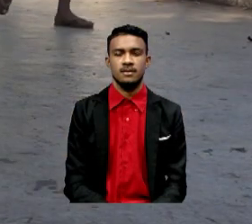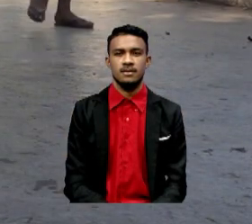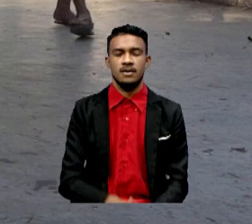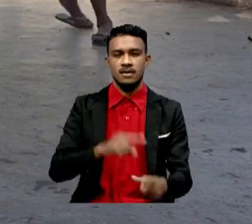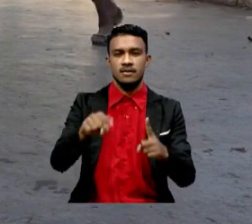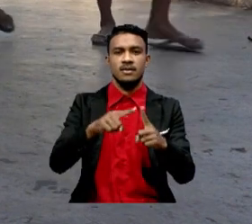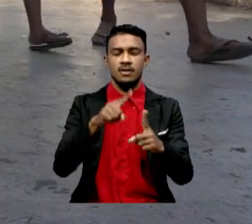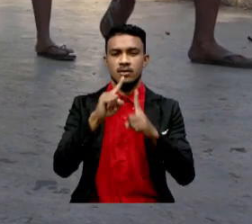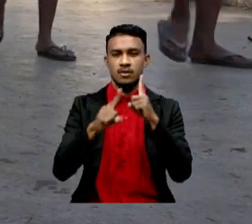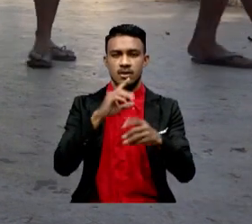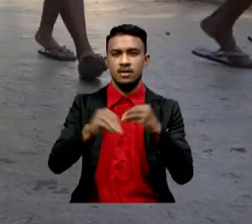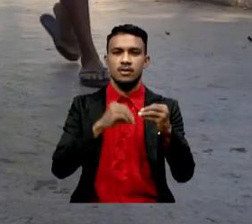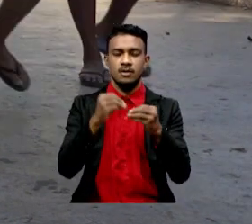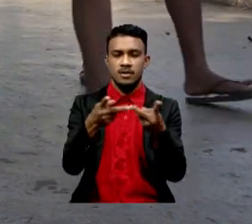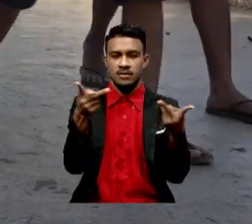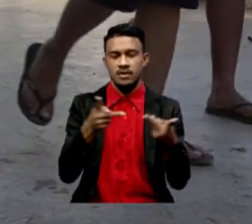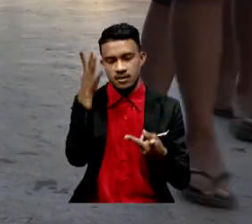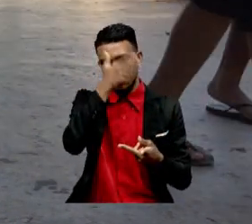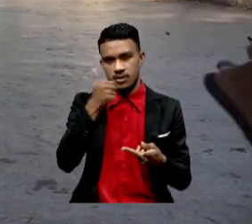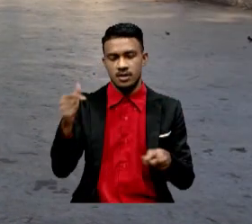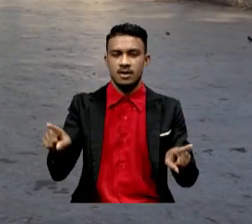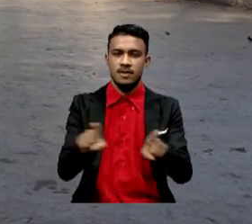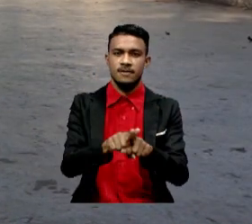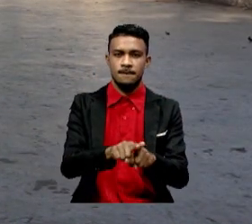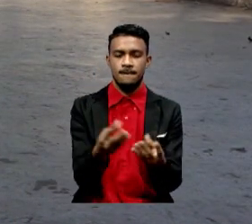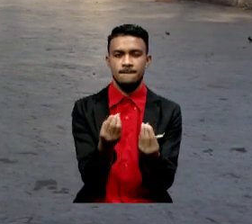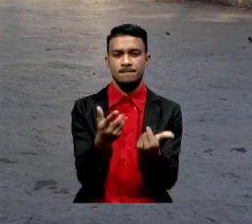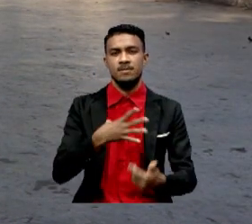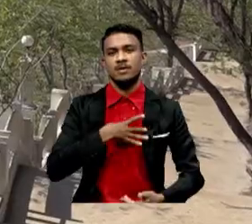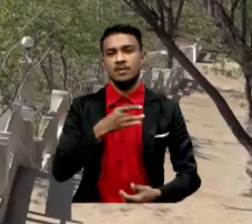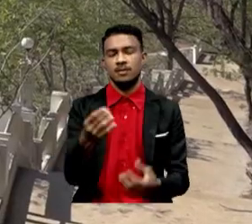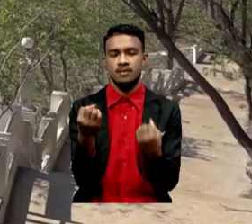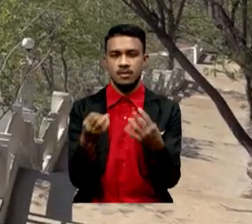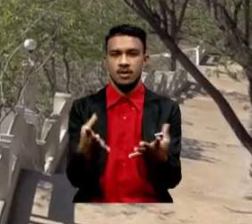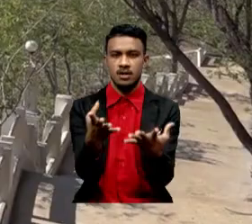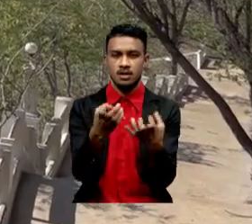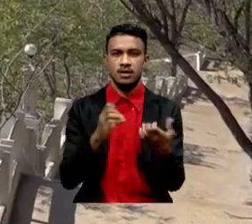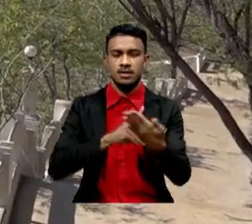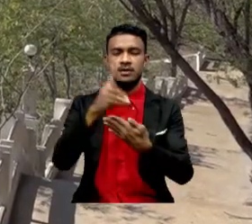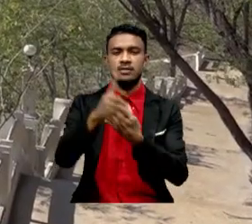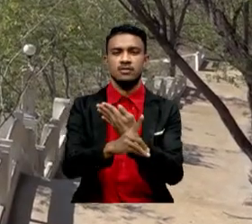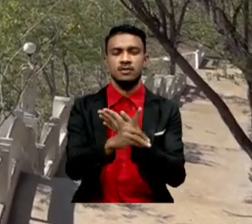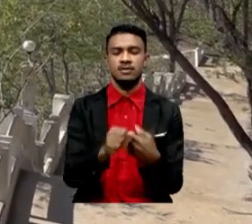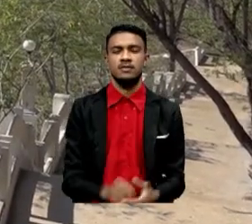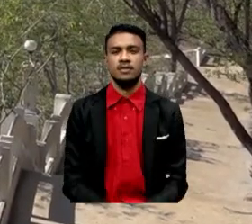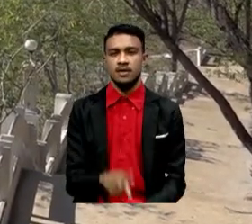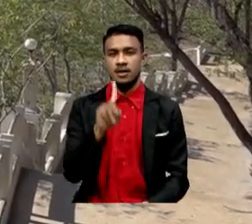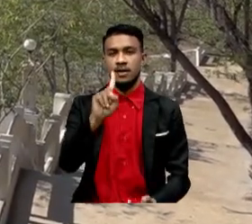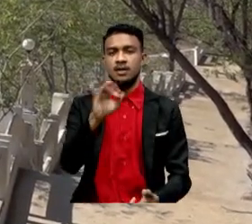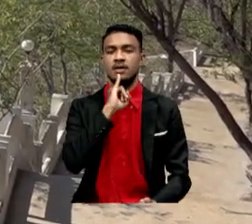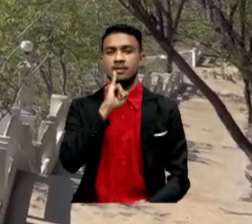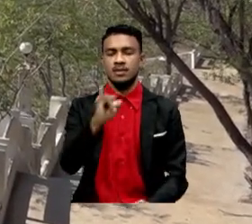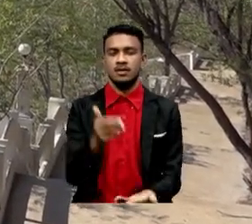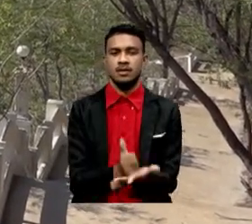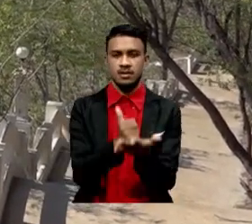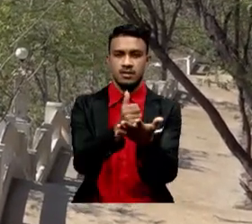Bahira kualia kona bafatin turismo hanesan area Branca. Iha buat barak hakarak atu desenvolve. Ida mak